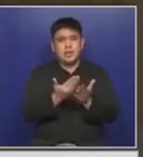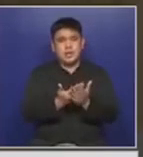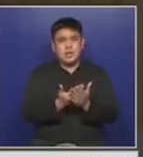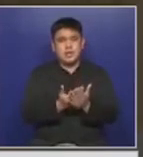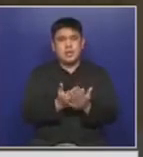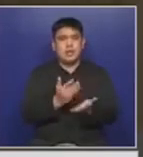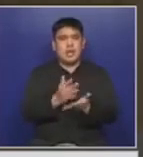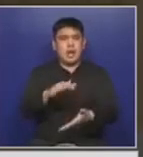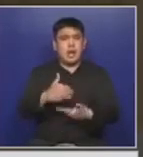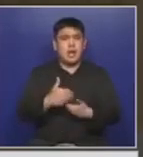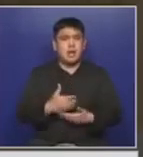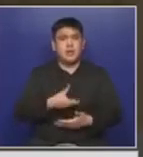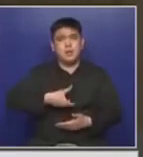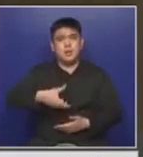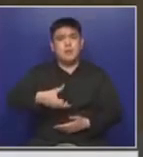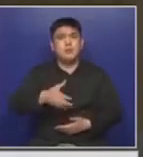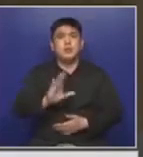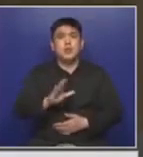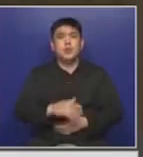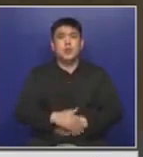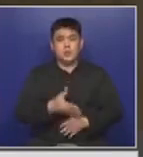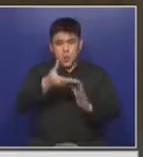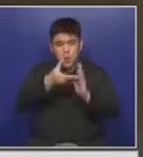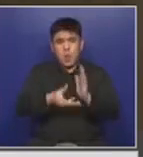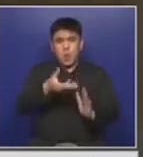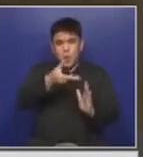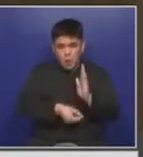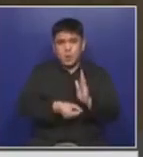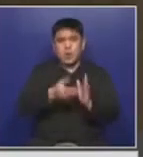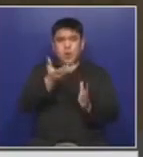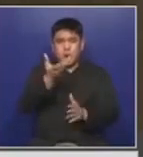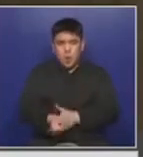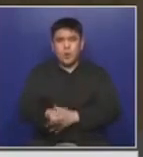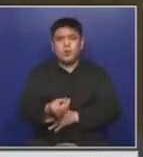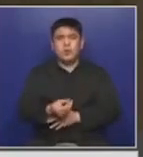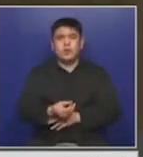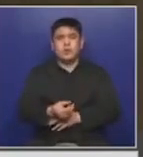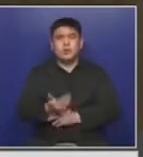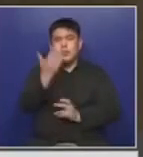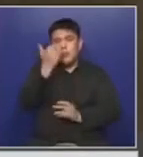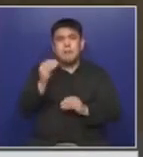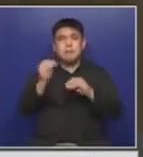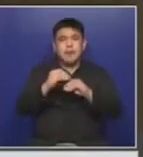ดินเนี่ยท่านทุนต้องหายลงต้องลดลงแต่กลับเพิ่มขึ้นนะ